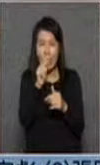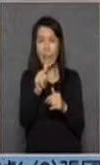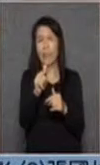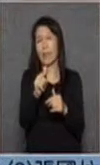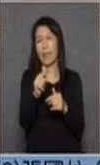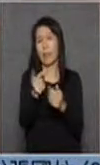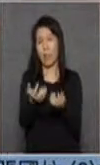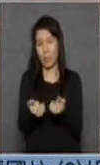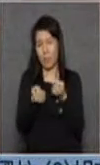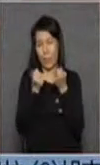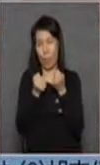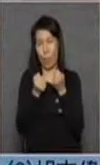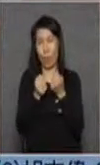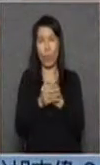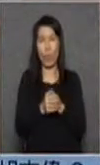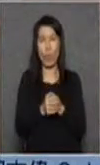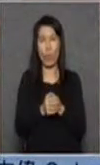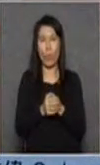收新症咁嚟到去